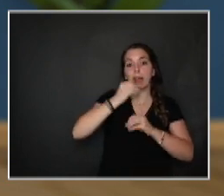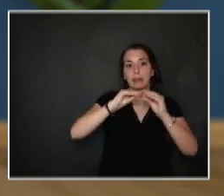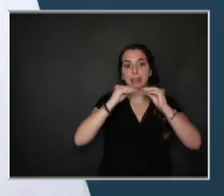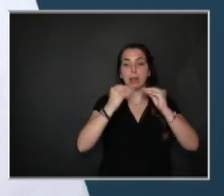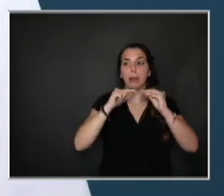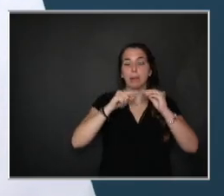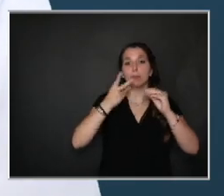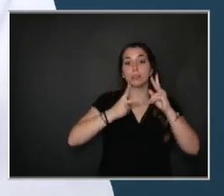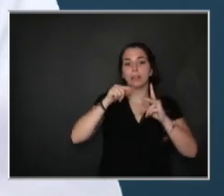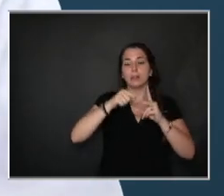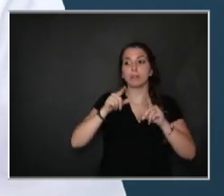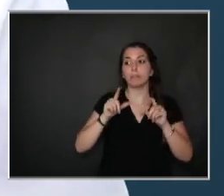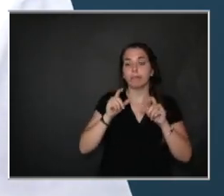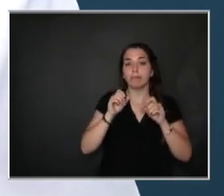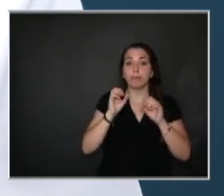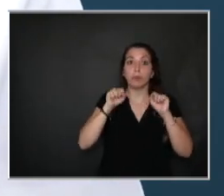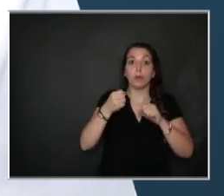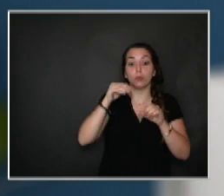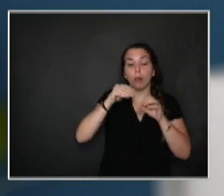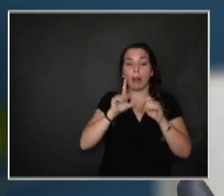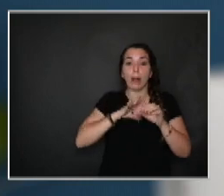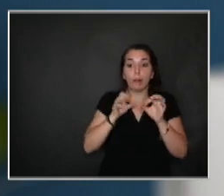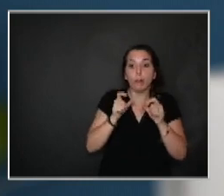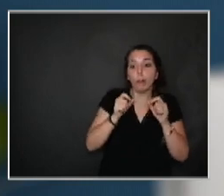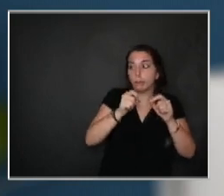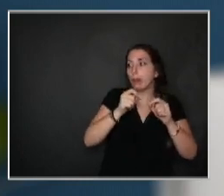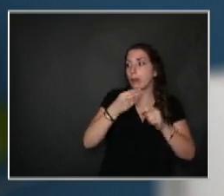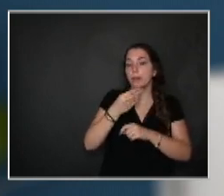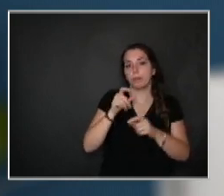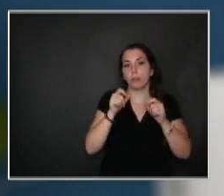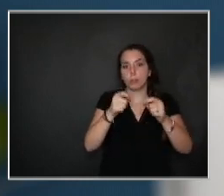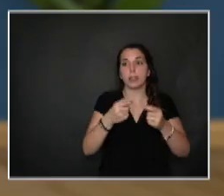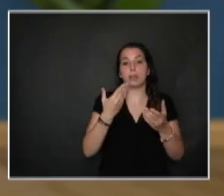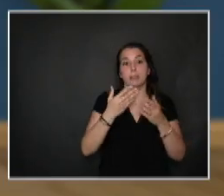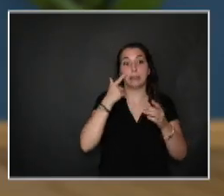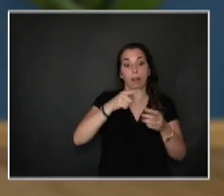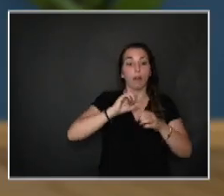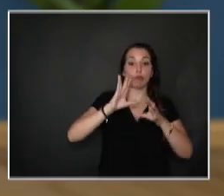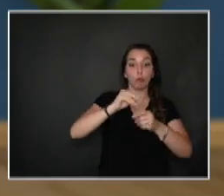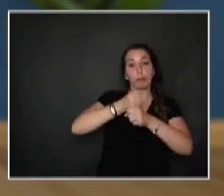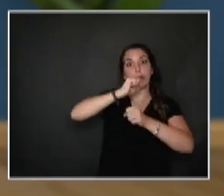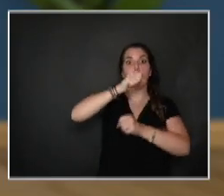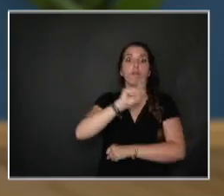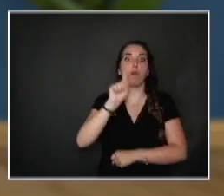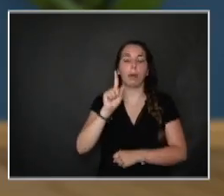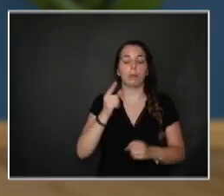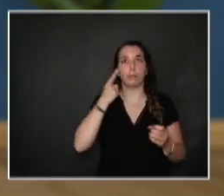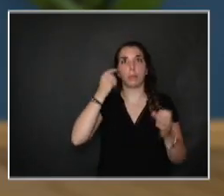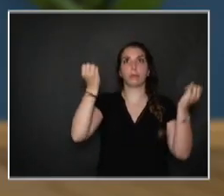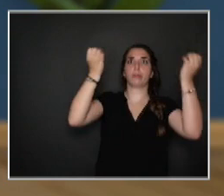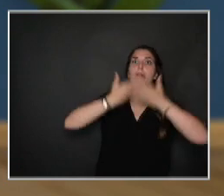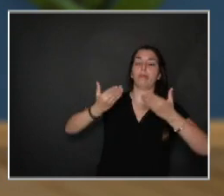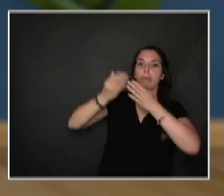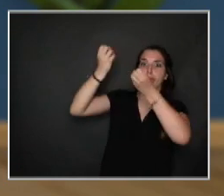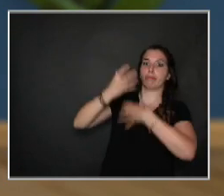d'une métastase, par exemple. C'est choses que j'ai vues. Et là, paf, on cisaille la moelle, oui. C'est une catastrophe. Oui. voilà. Alors, à côté